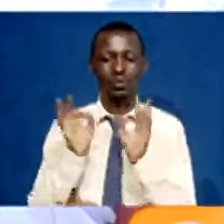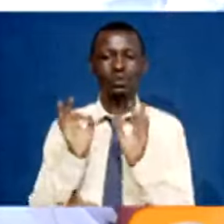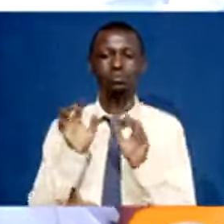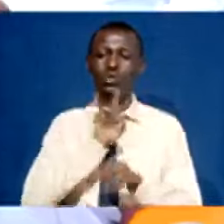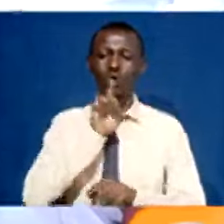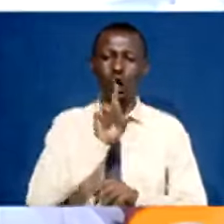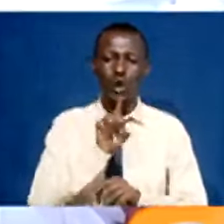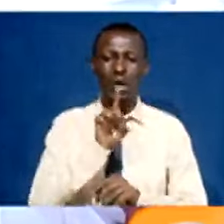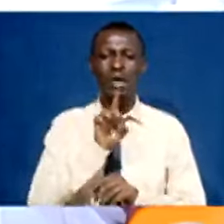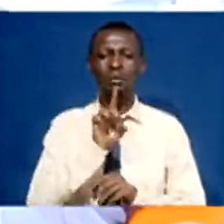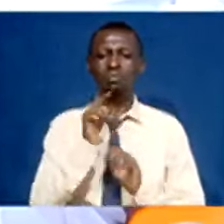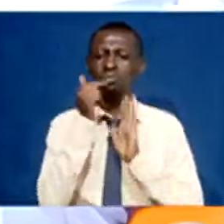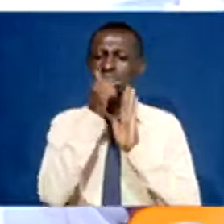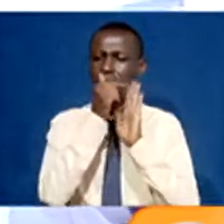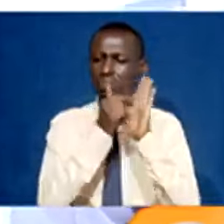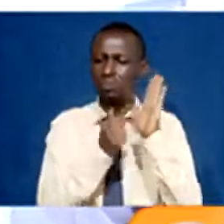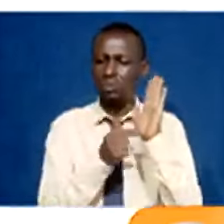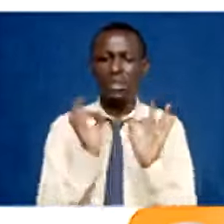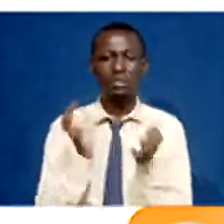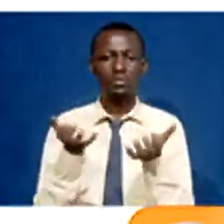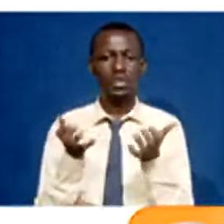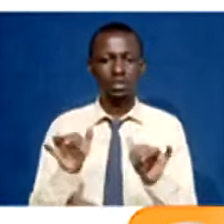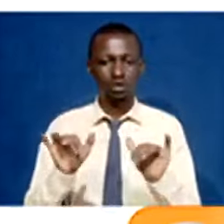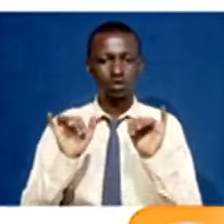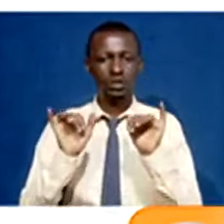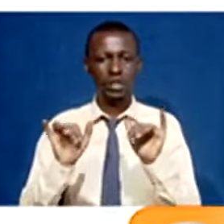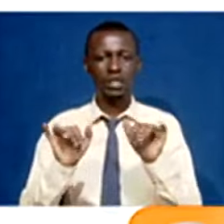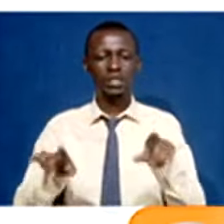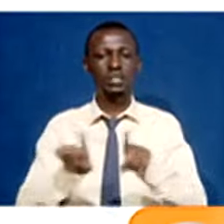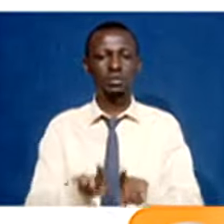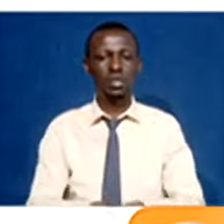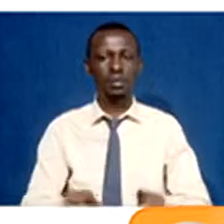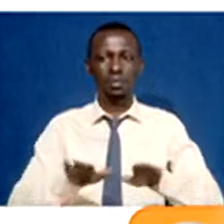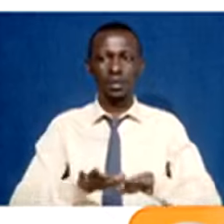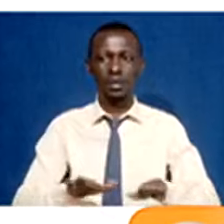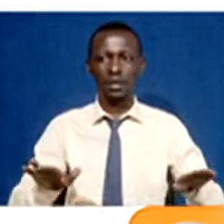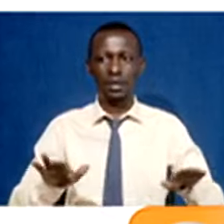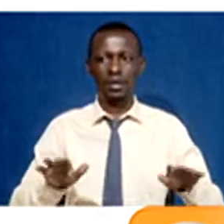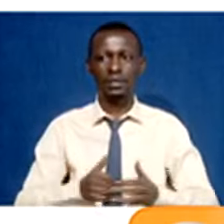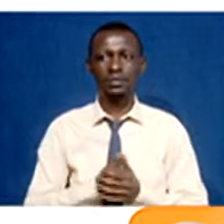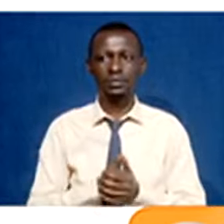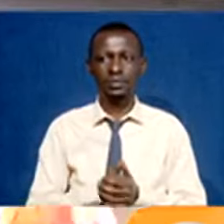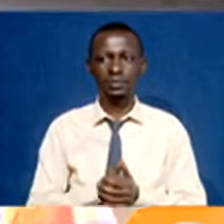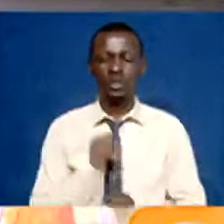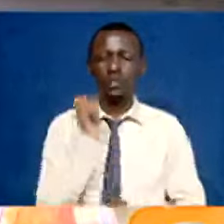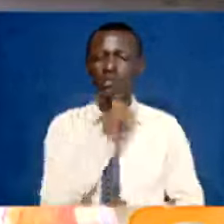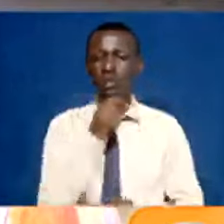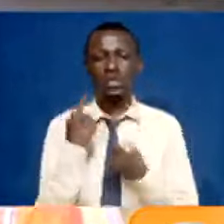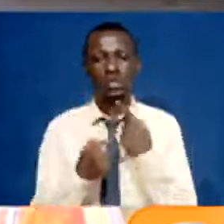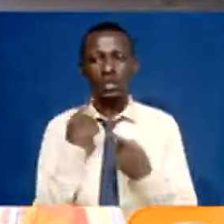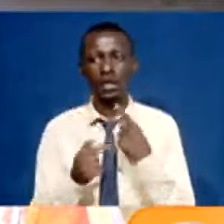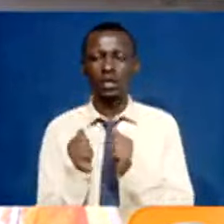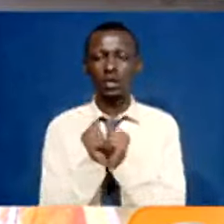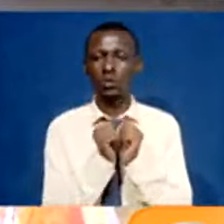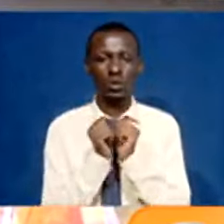masharti makali ikiwa watahitaji kuendelea kuishi katika ardhi hiyo. Tulifunga mwaka kwa na